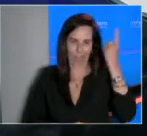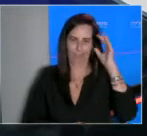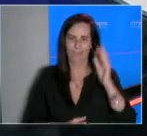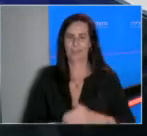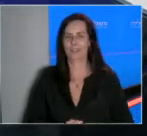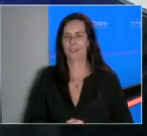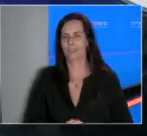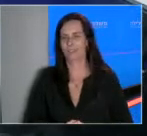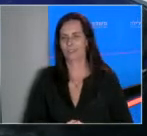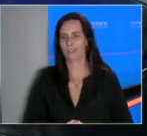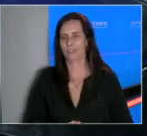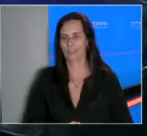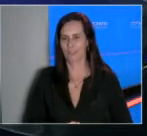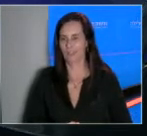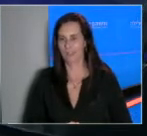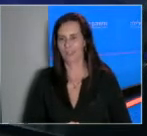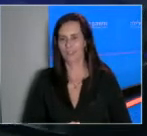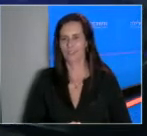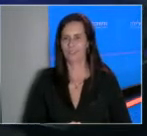בתחושה של אני על ספינה על גלים.